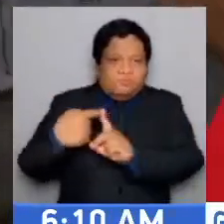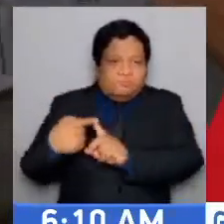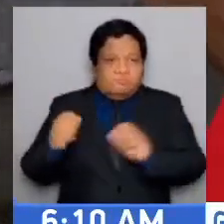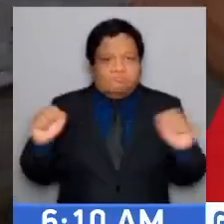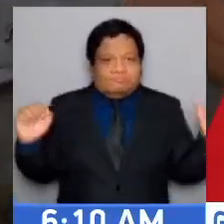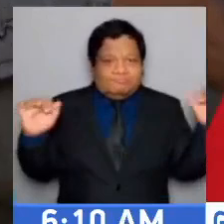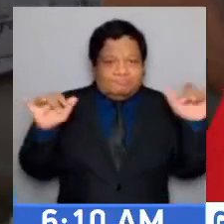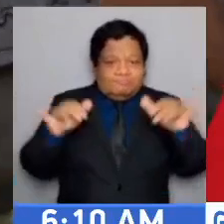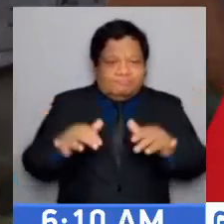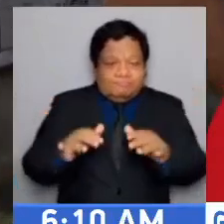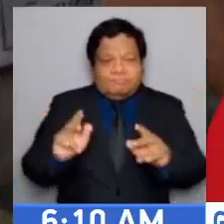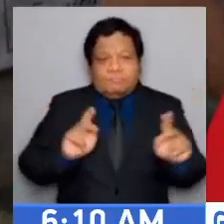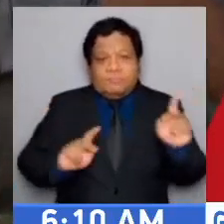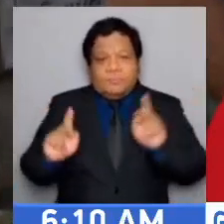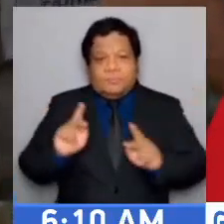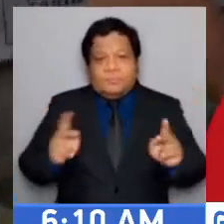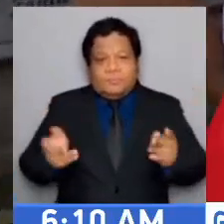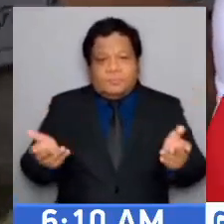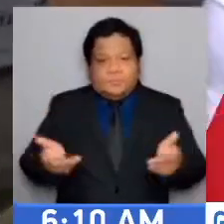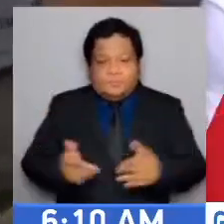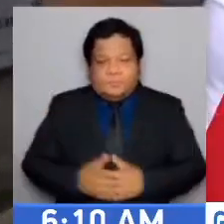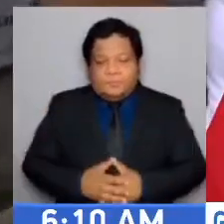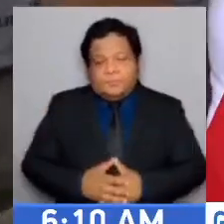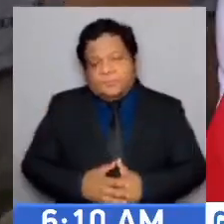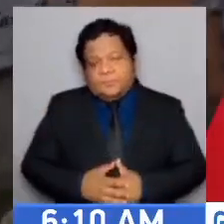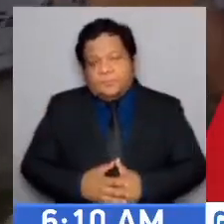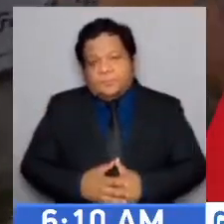sa himlayan ng mga yumaong mahal